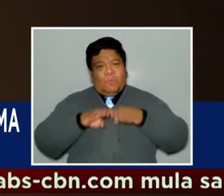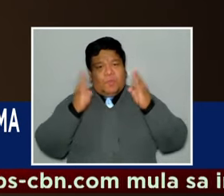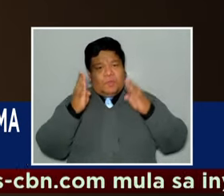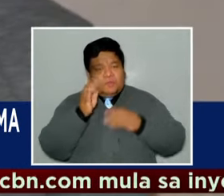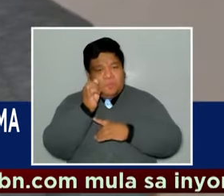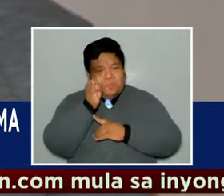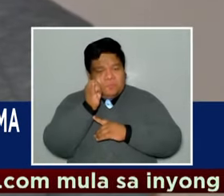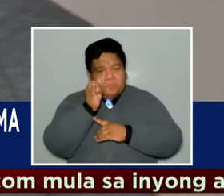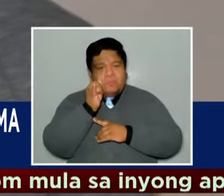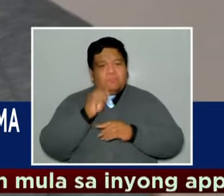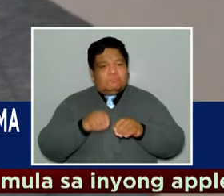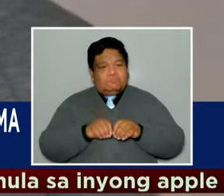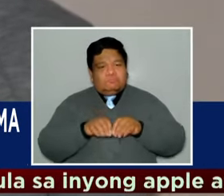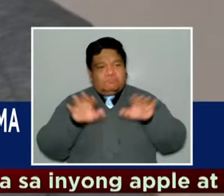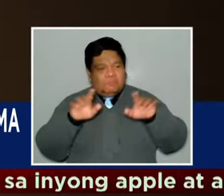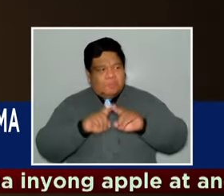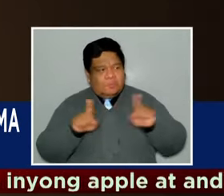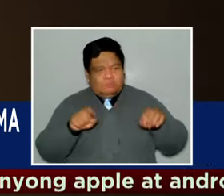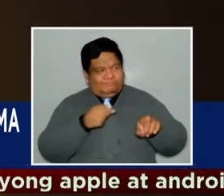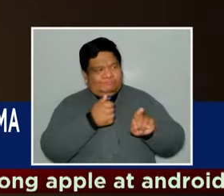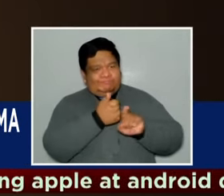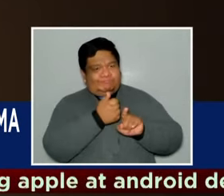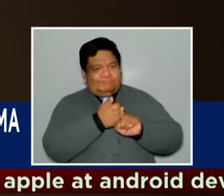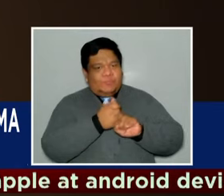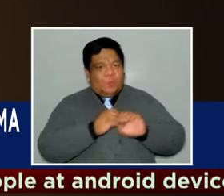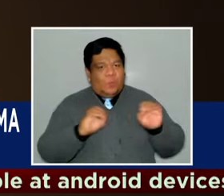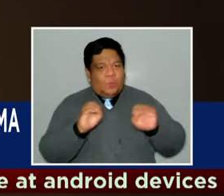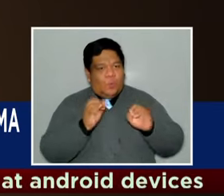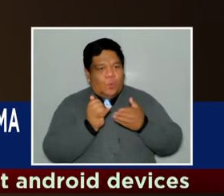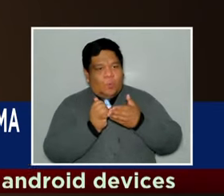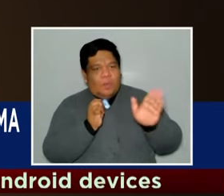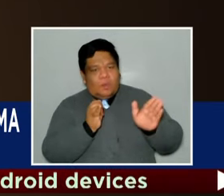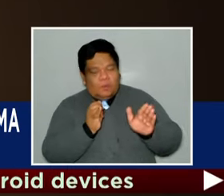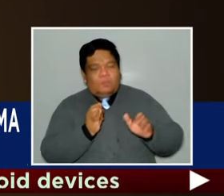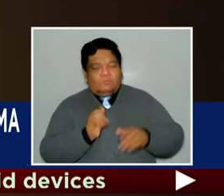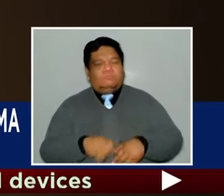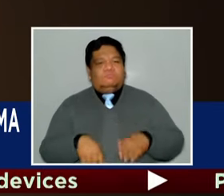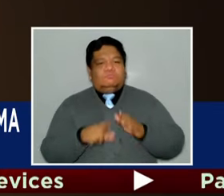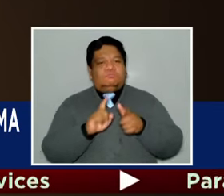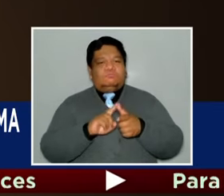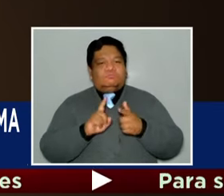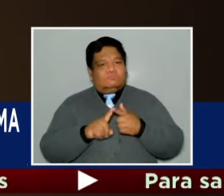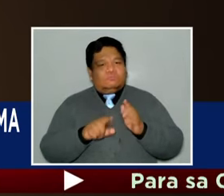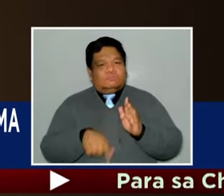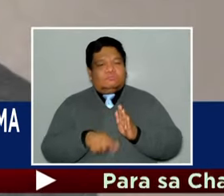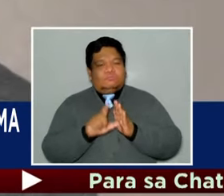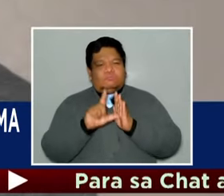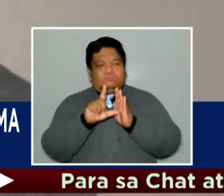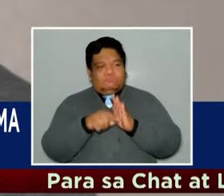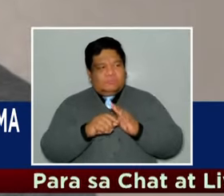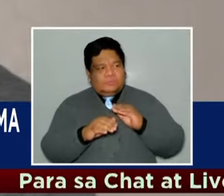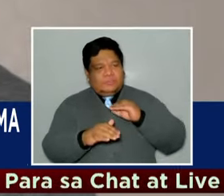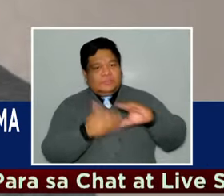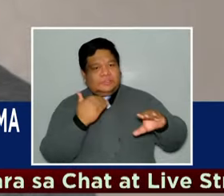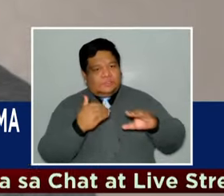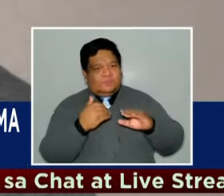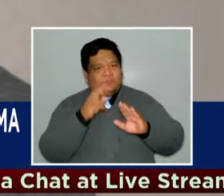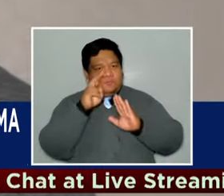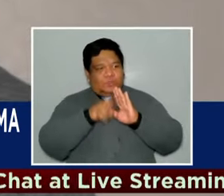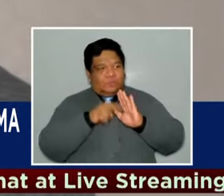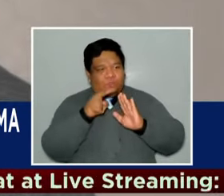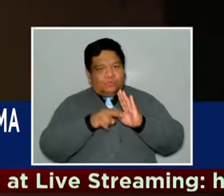right after. After po noon, bigla niya pong sinend sa akin yung mga video na nirecord niya po. Pinost niya po yung